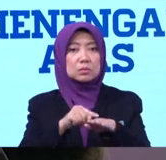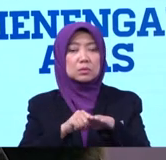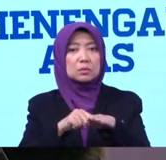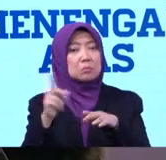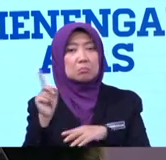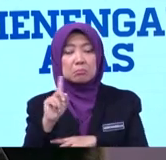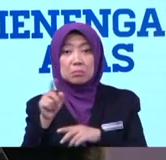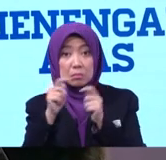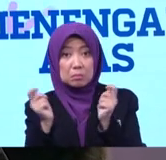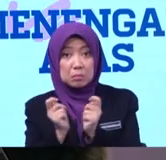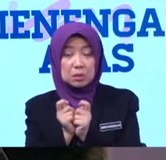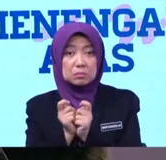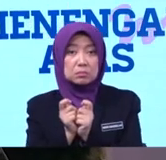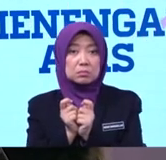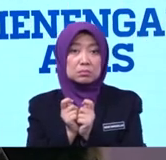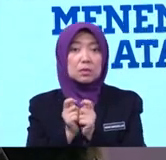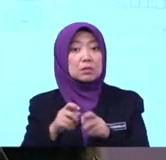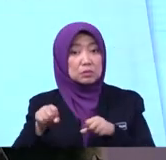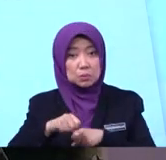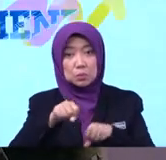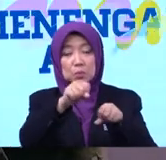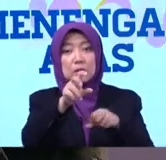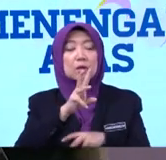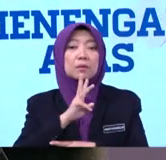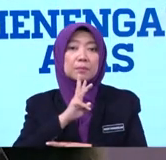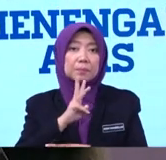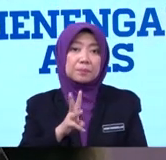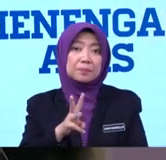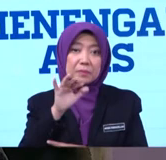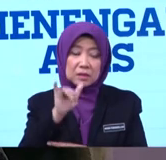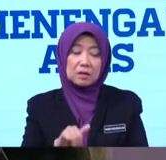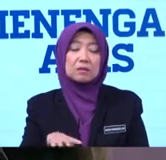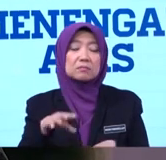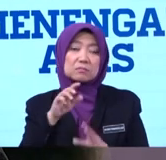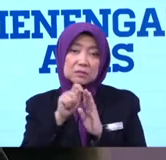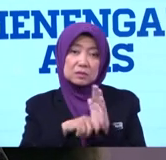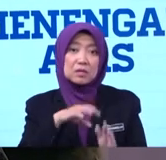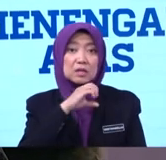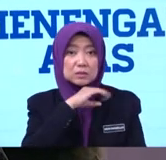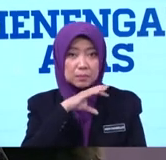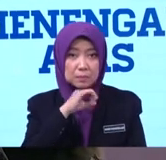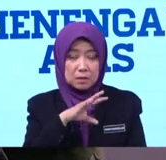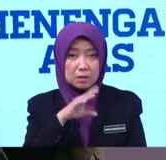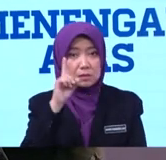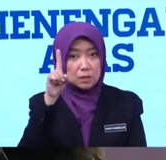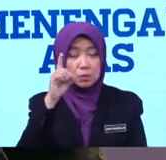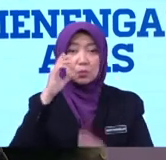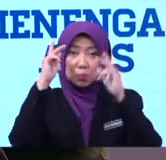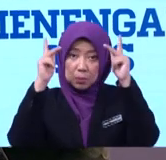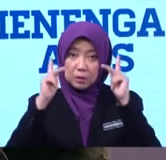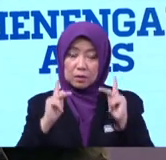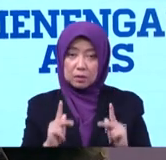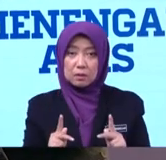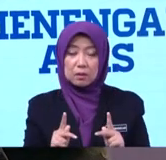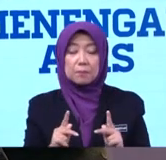air tercemar contohnya di sungai-sungai yang tercemar jadi ini adalah satu kaidah aplikasi